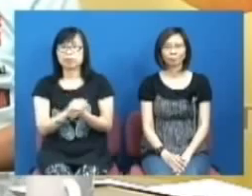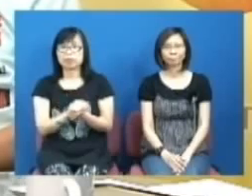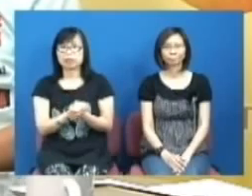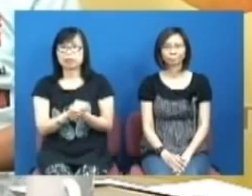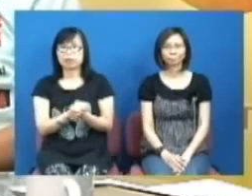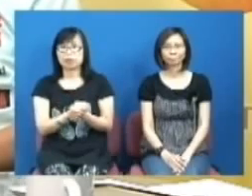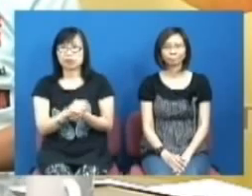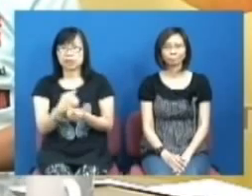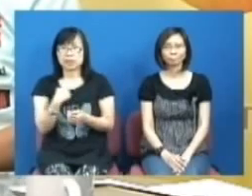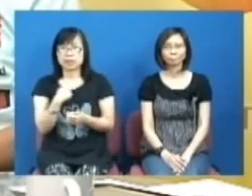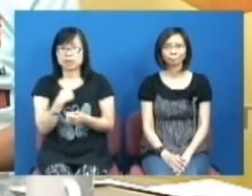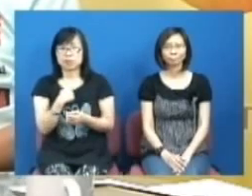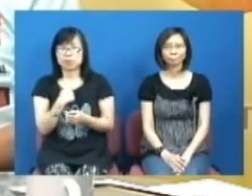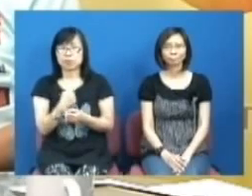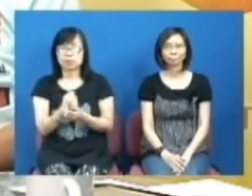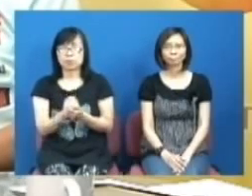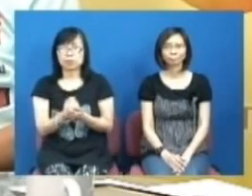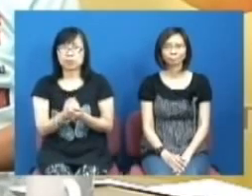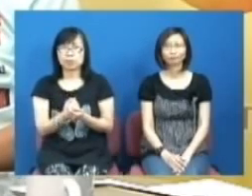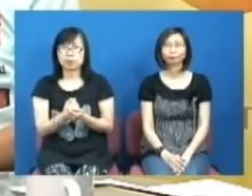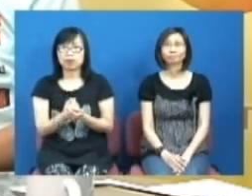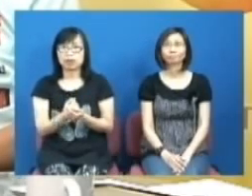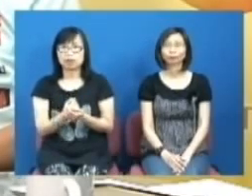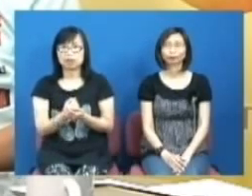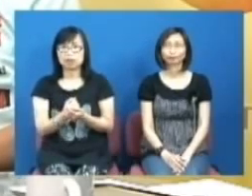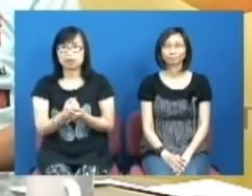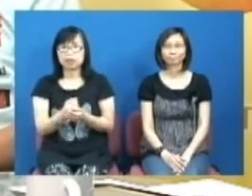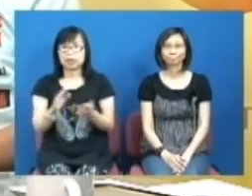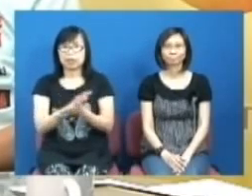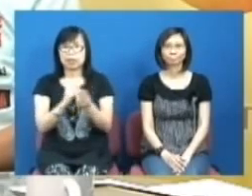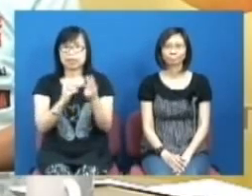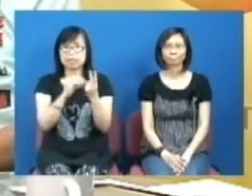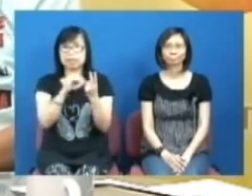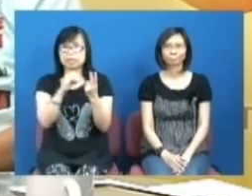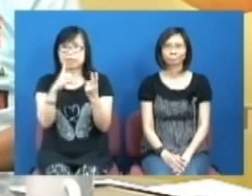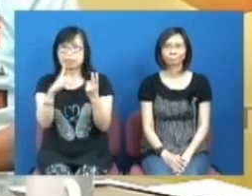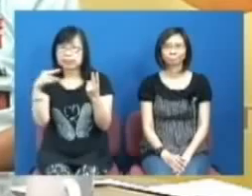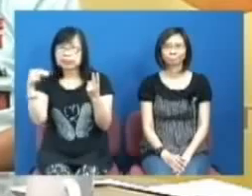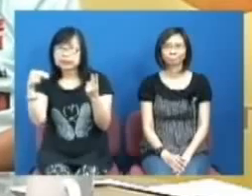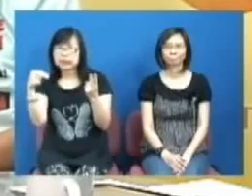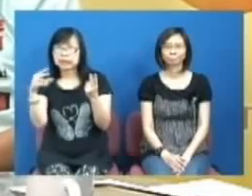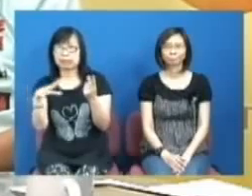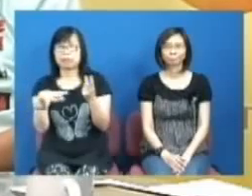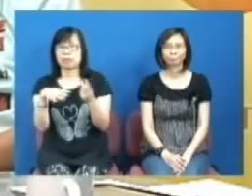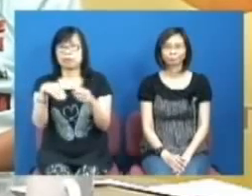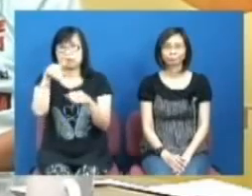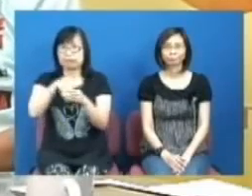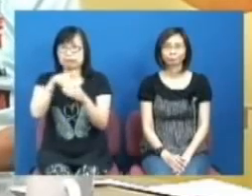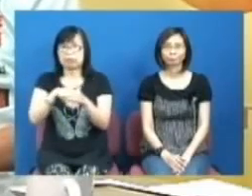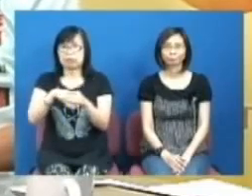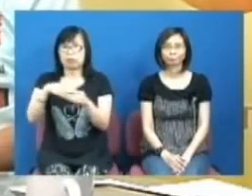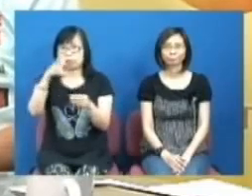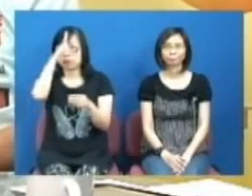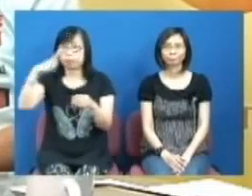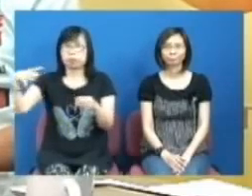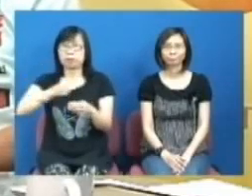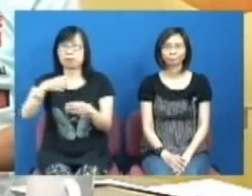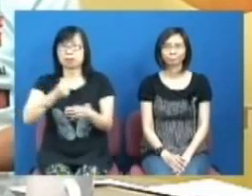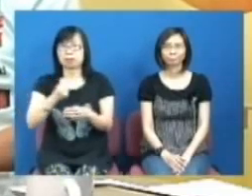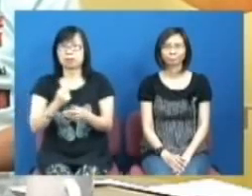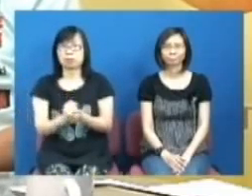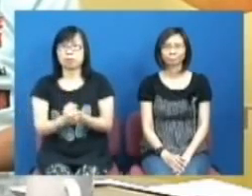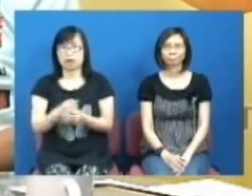亦都要為即係2017個假特首普選做啲防